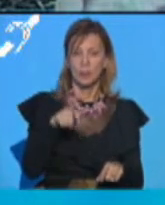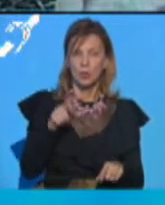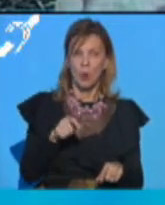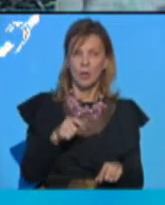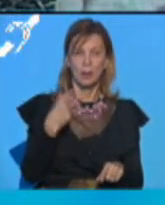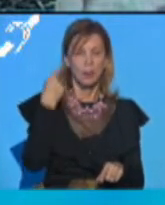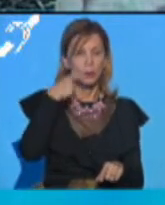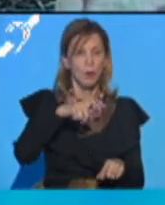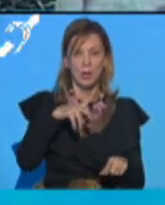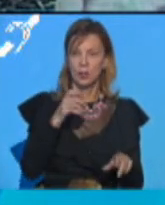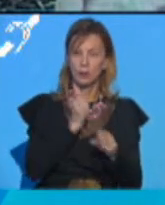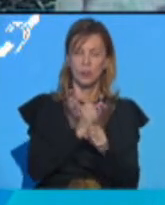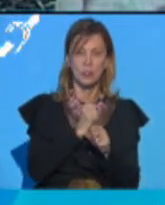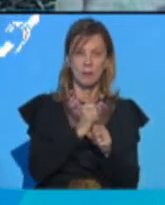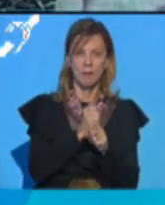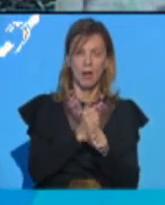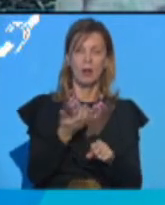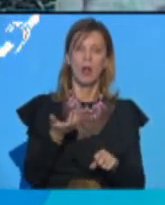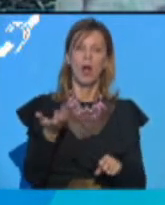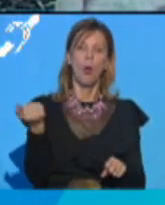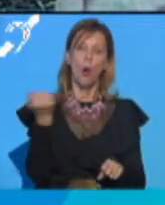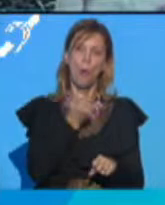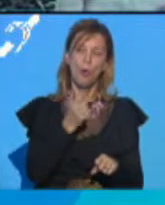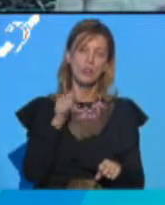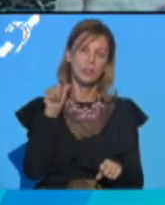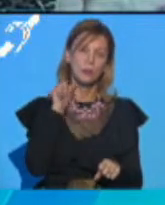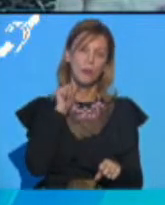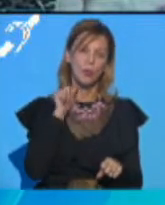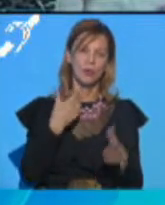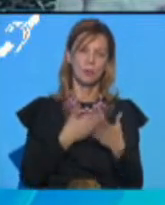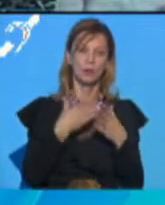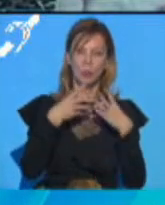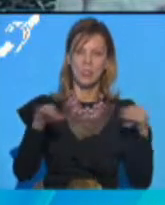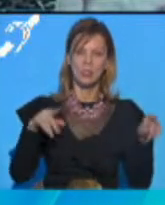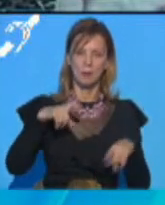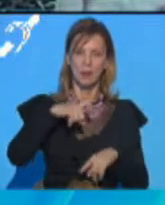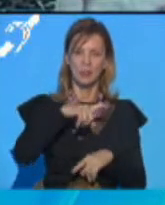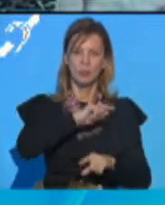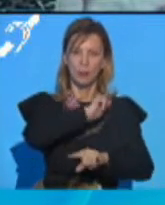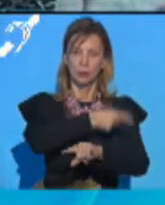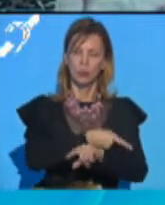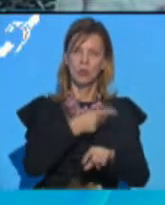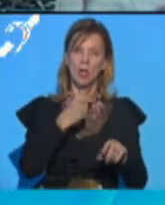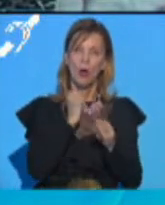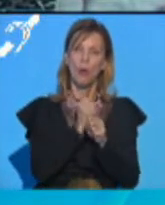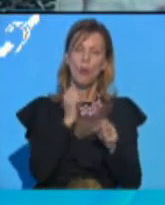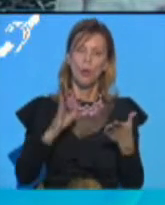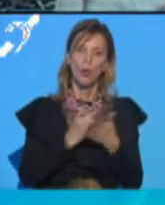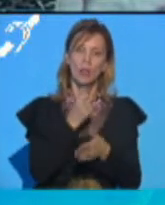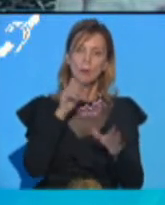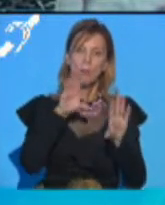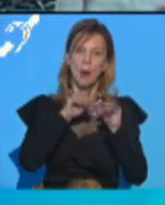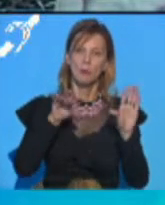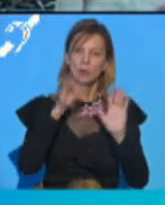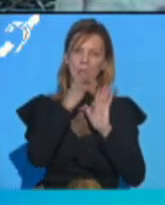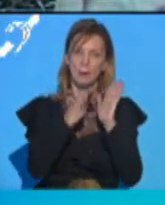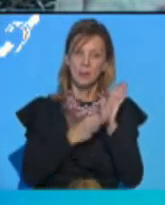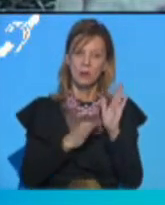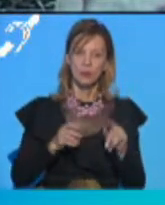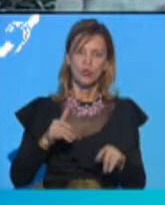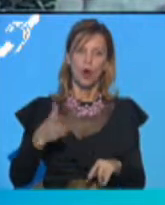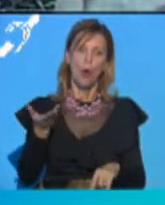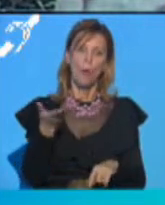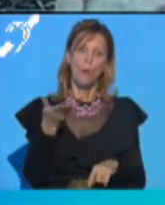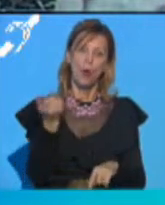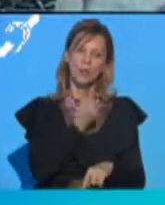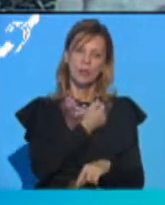neputincioși cum le sunt sacrificate animalele. Pentru a scăpa de virus, autoritățile au luat mai multe măsuri, printre care și eutanasierea